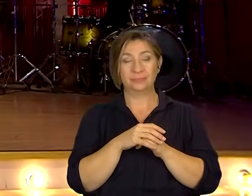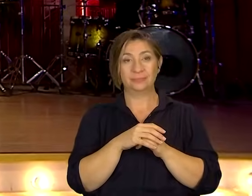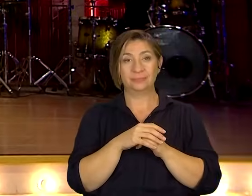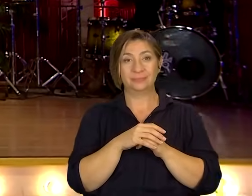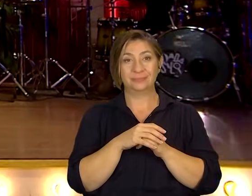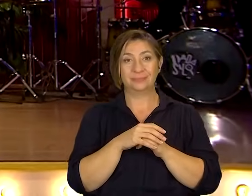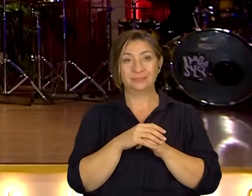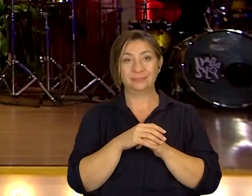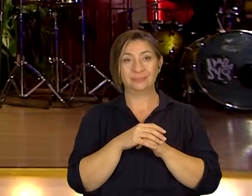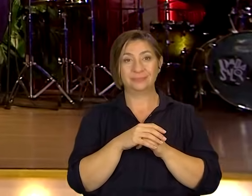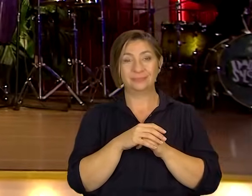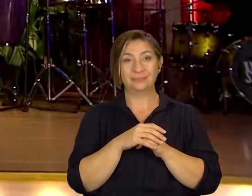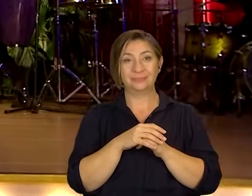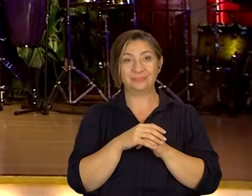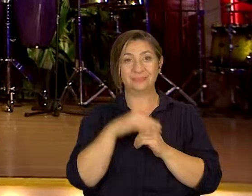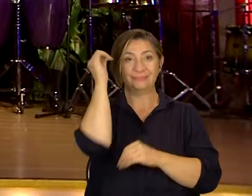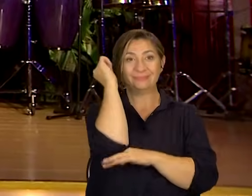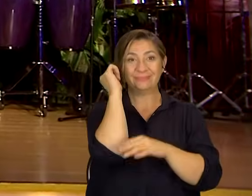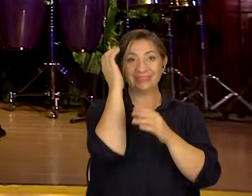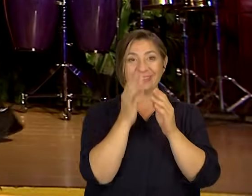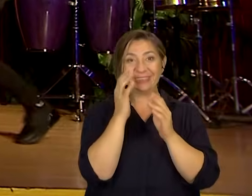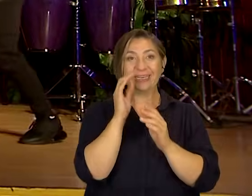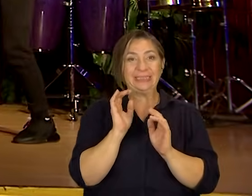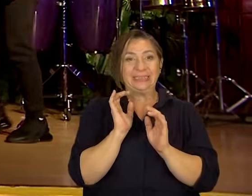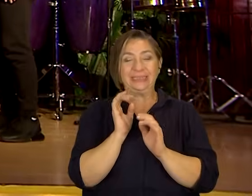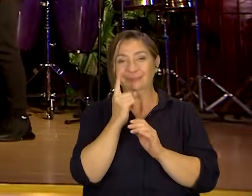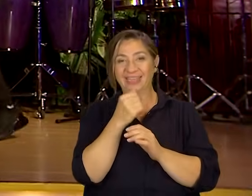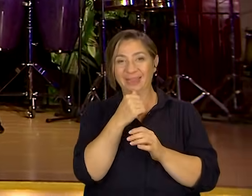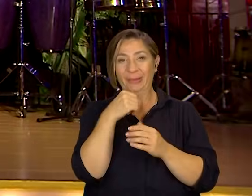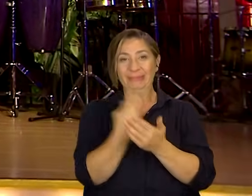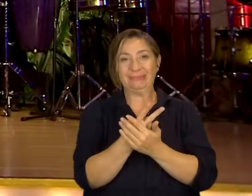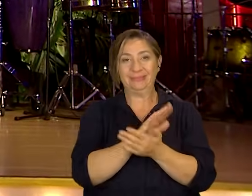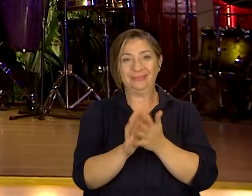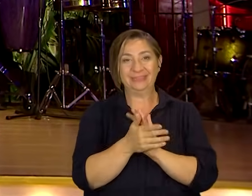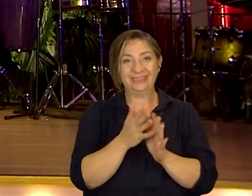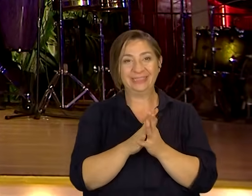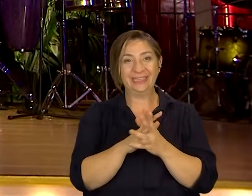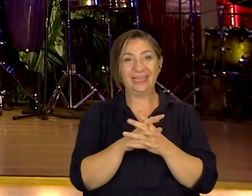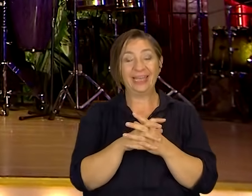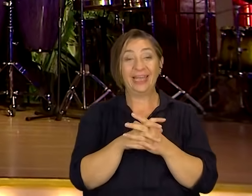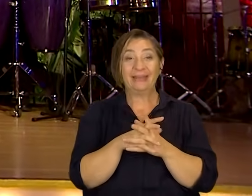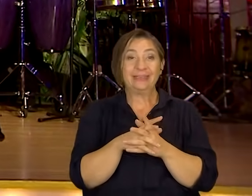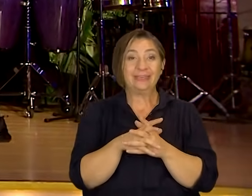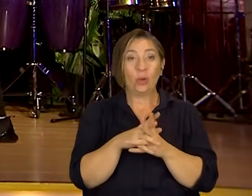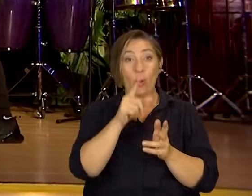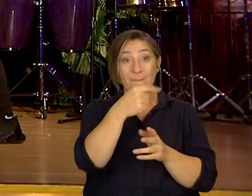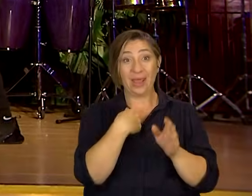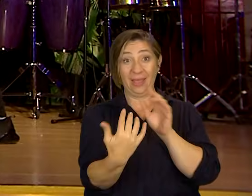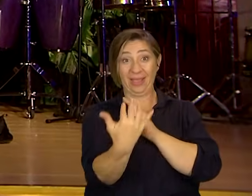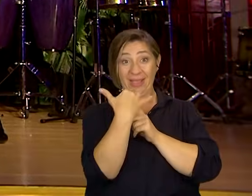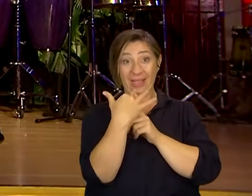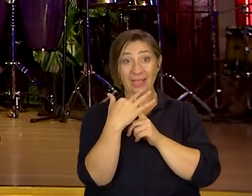Yine atak. Dirsekler. Bunların bir tanesi bile adamı dirsekler. Bitirir. Veya o bana atak